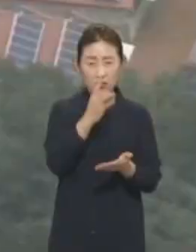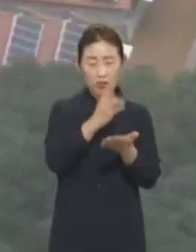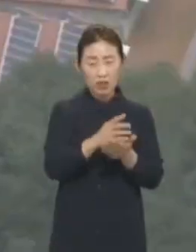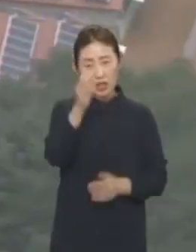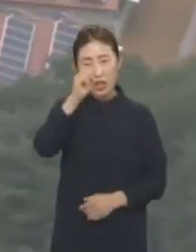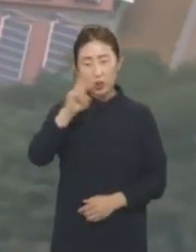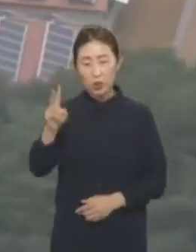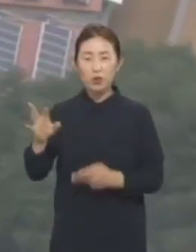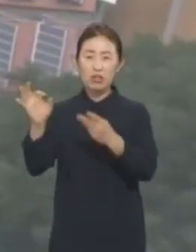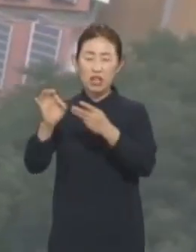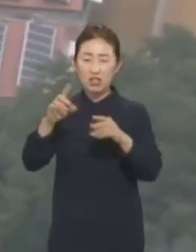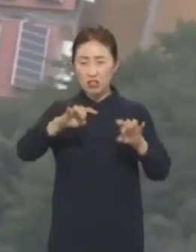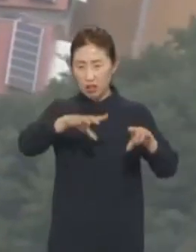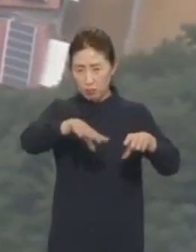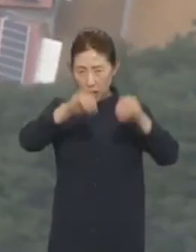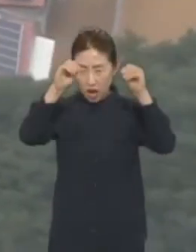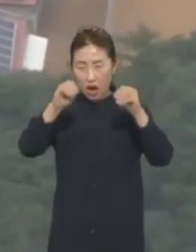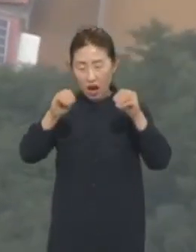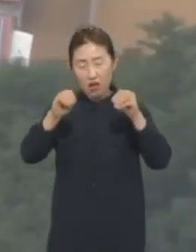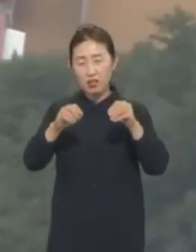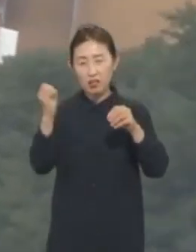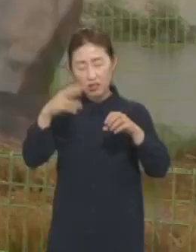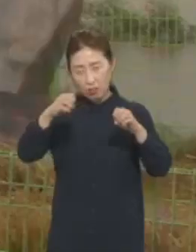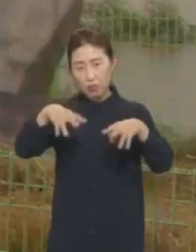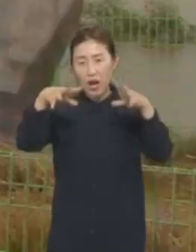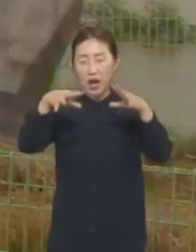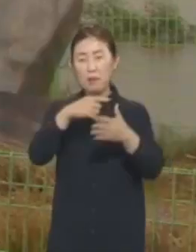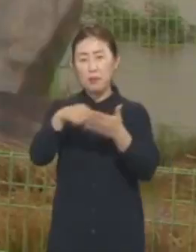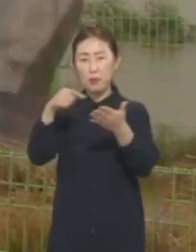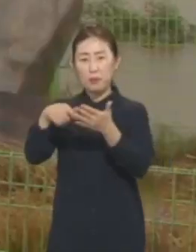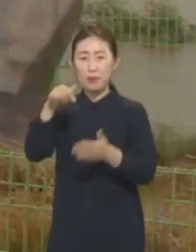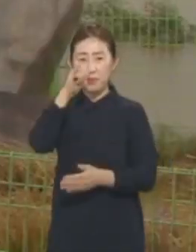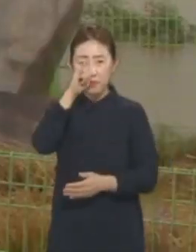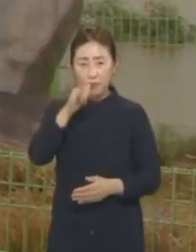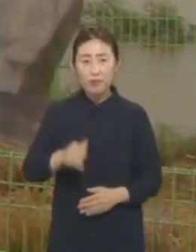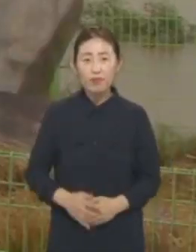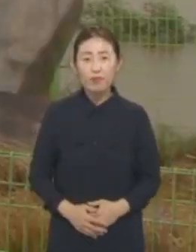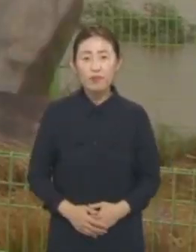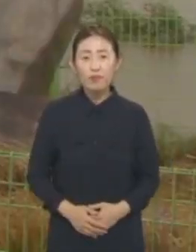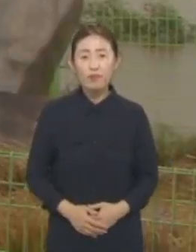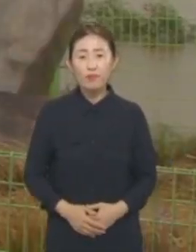계룡 태안 등엔 정전됐다가 응급 복구되는 등 피해가 있다랐습니다